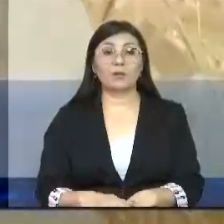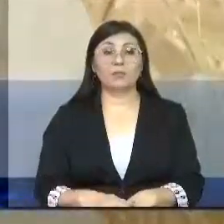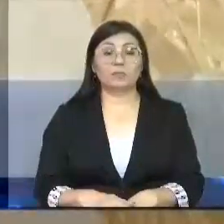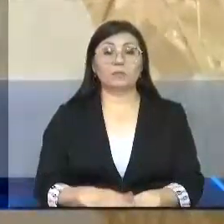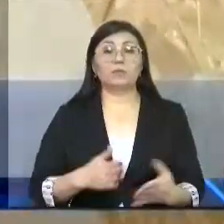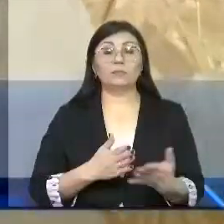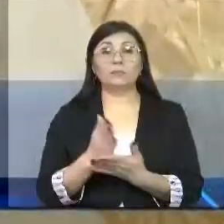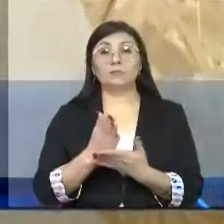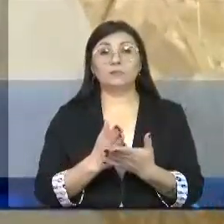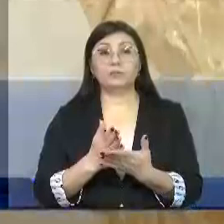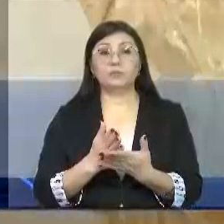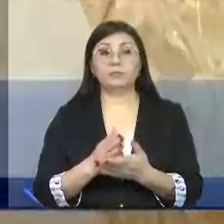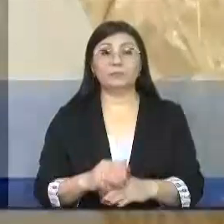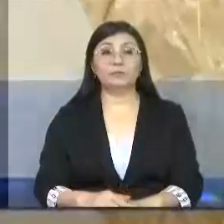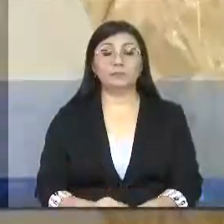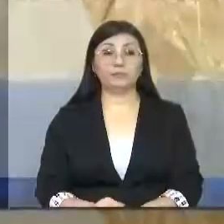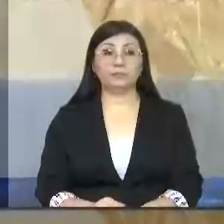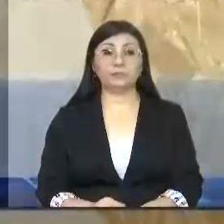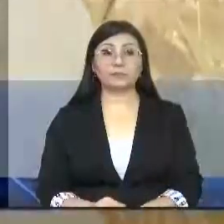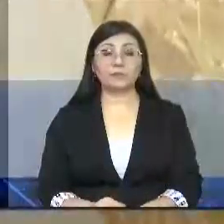сфера обслуживания, она как бы